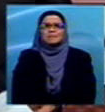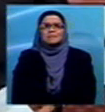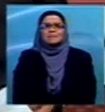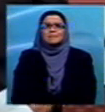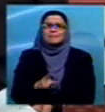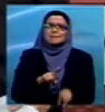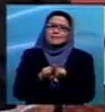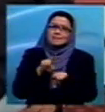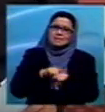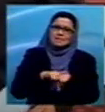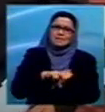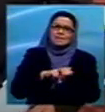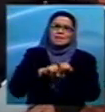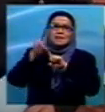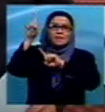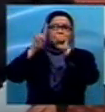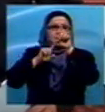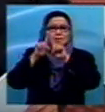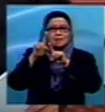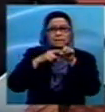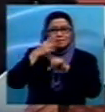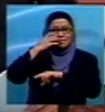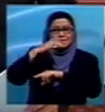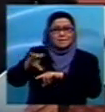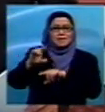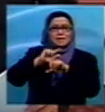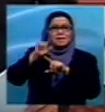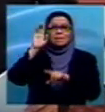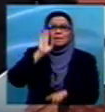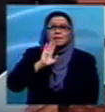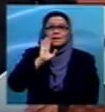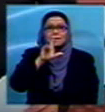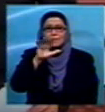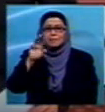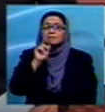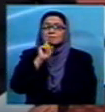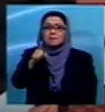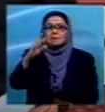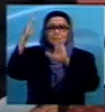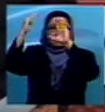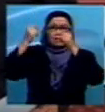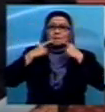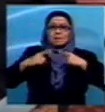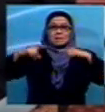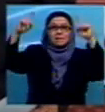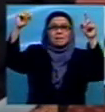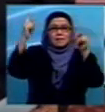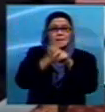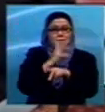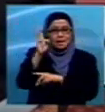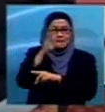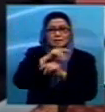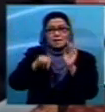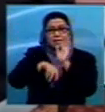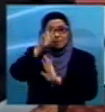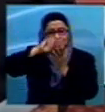Ya, dalam pada itu, bintang sensasi tuan rumah Neymar mengimpikan kejuaraan buat kali ke-6 dan lebih